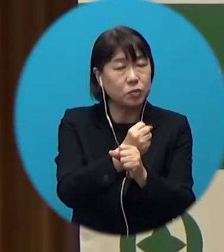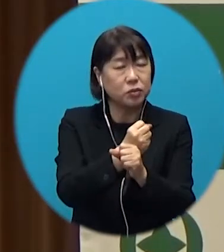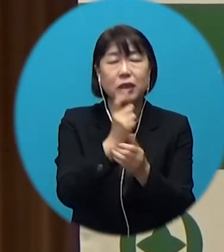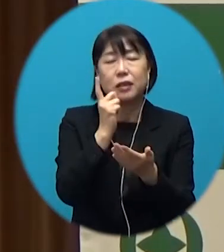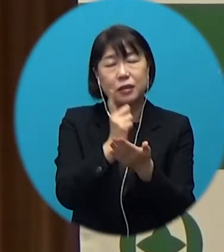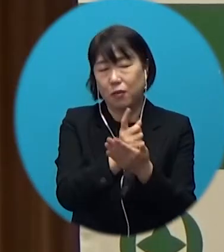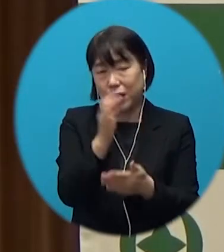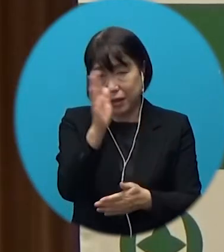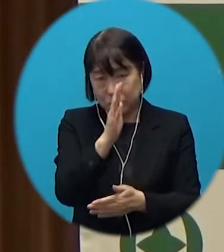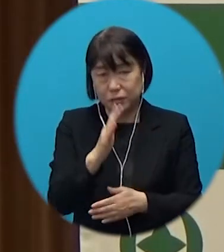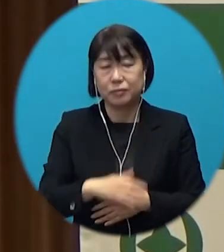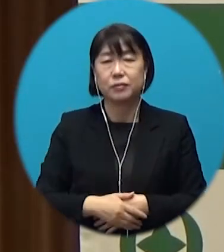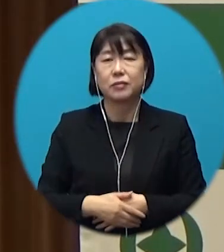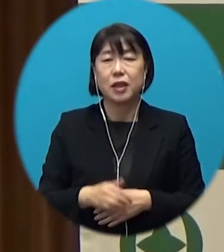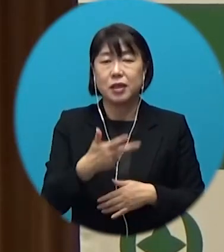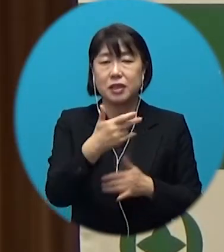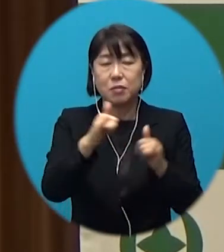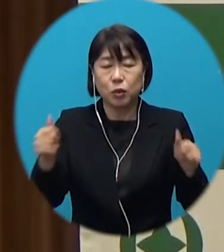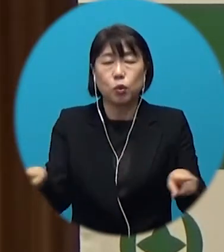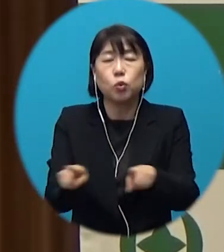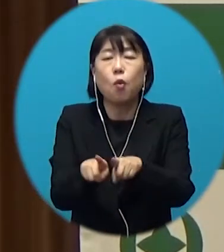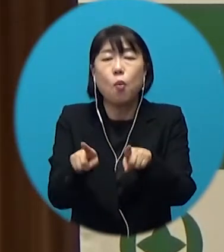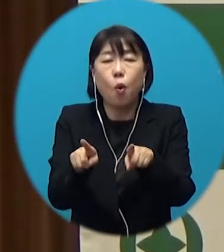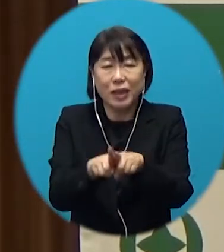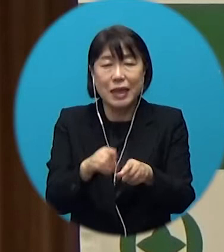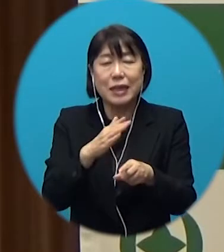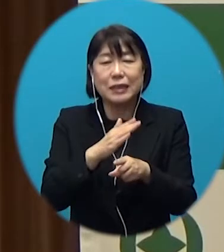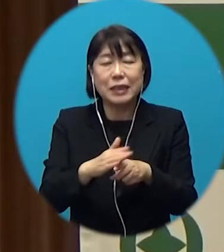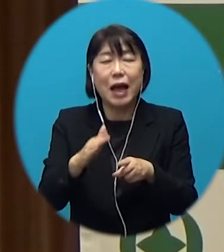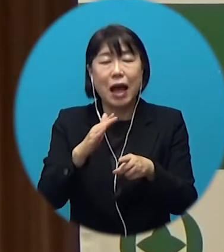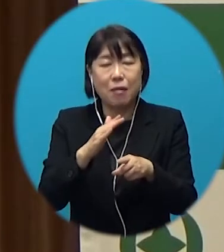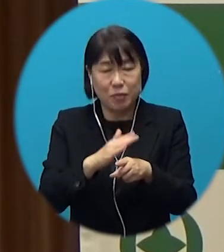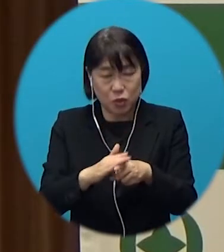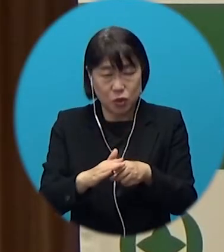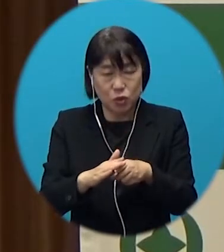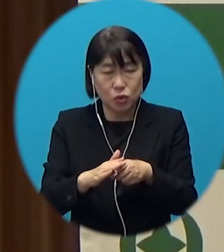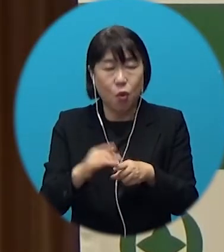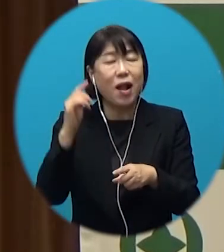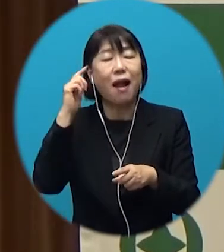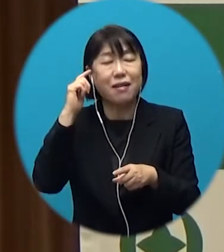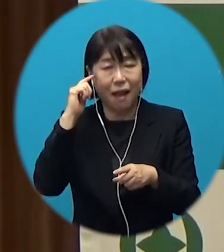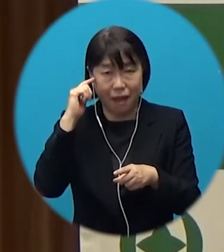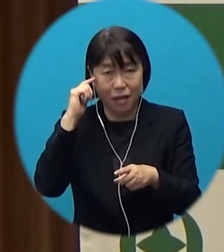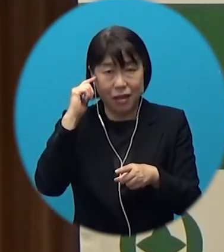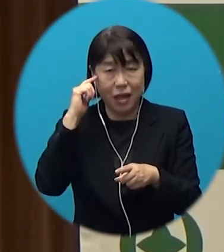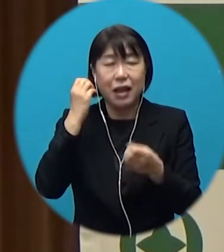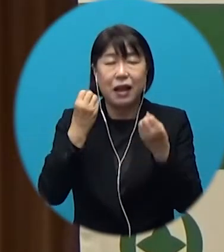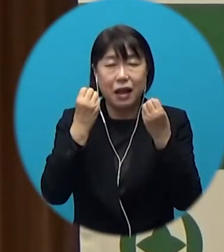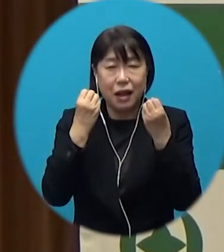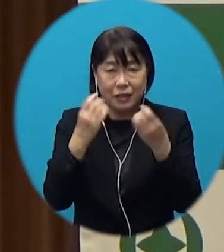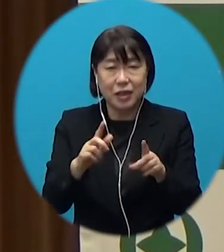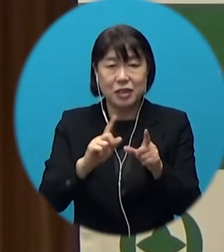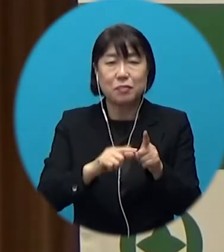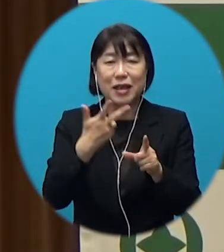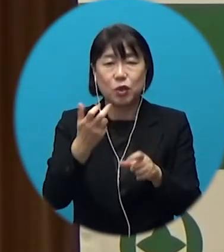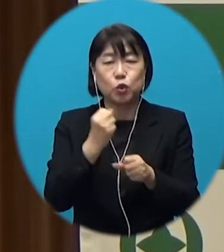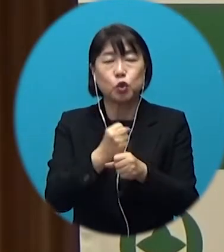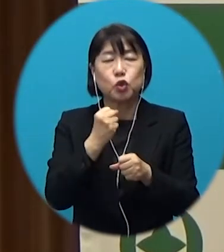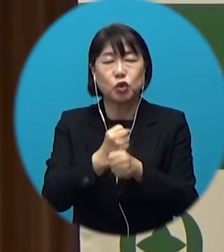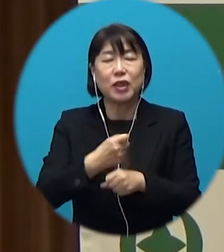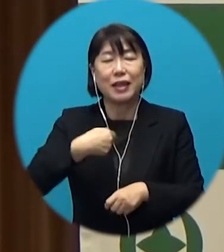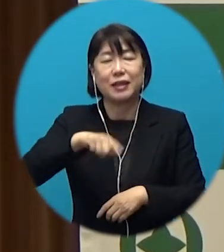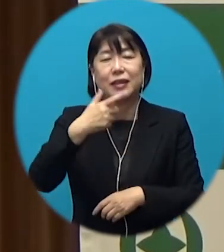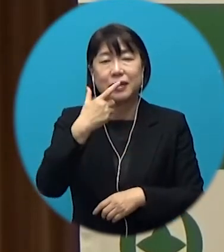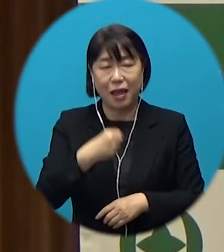くて、市民の皆さんともにサービスを安定サービスに考えてですね、新しい市役所を作りたいということでござい